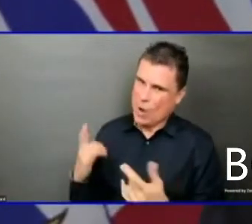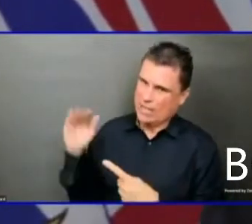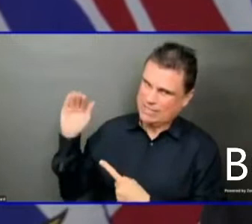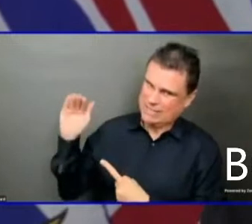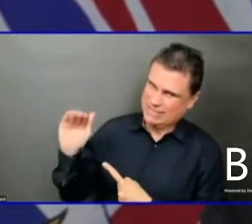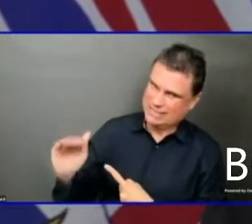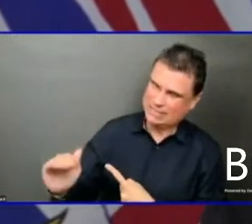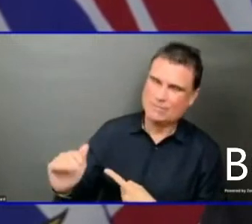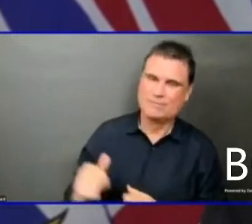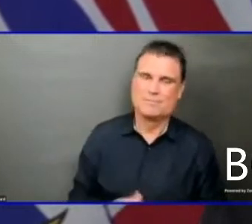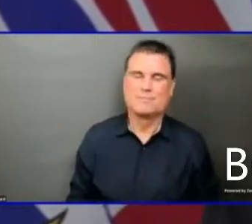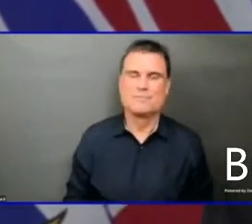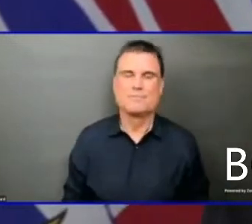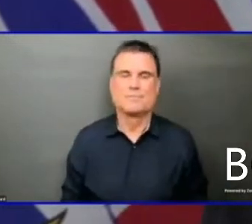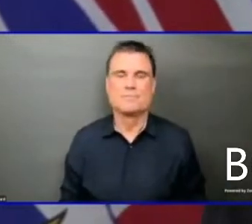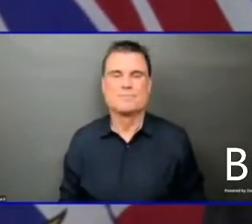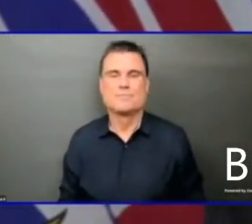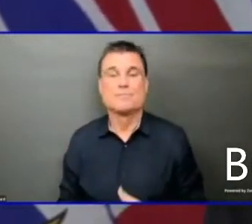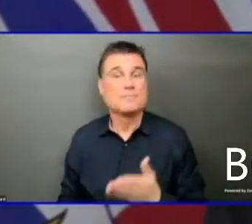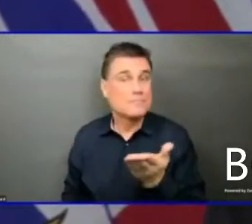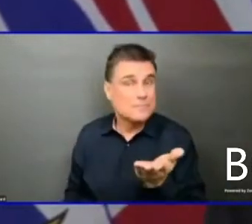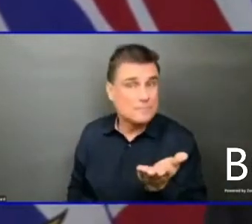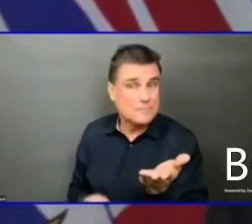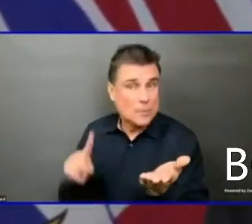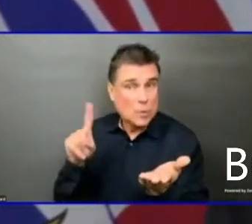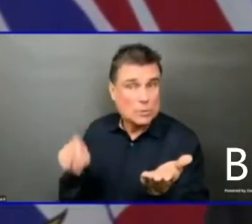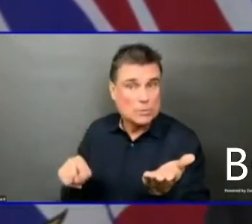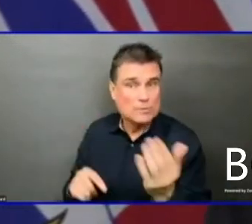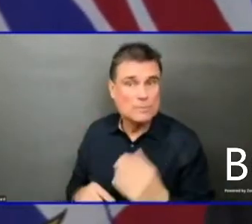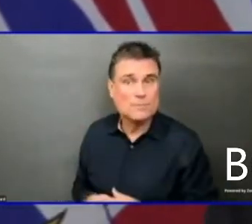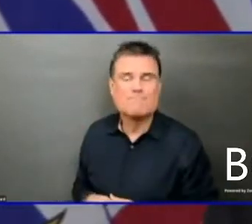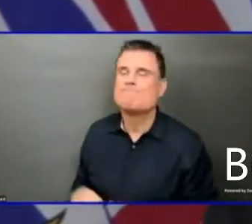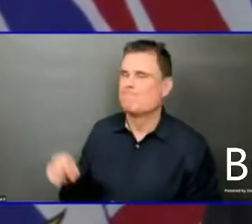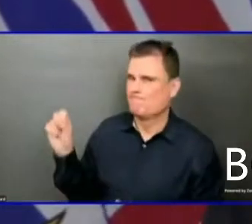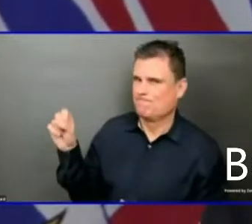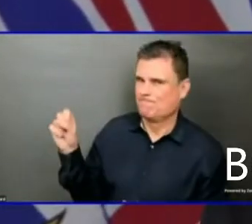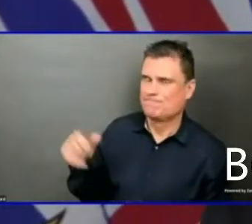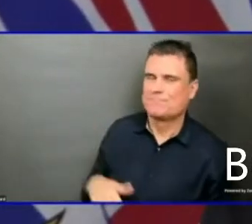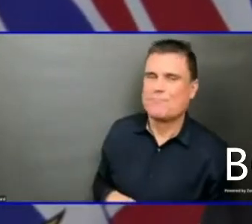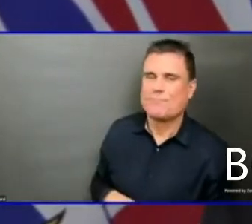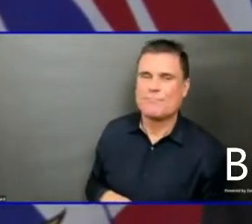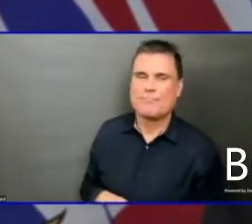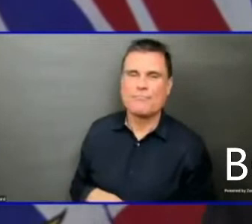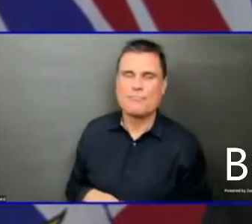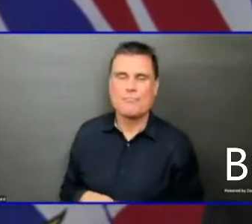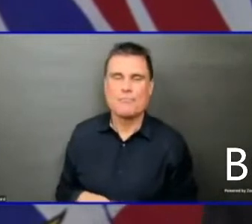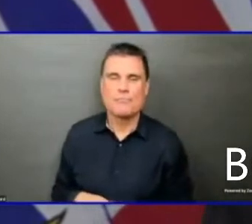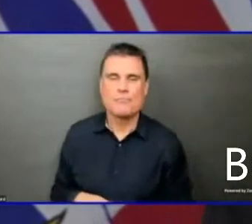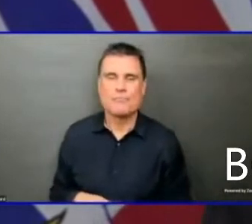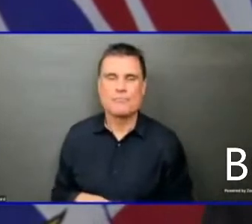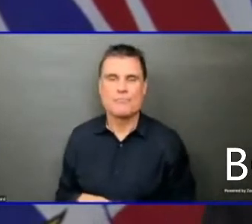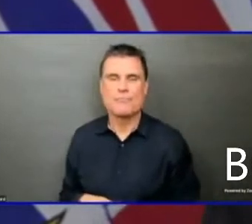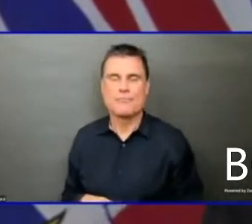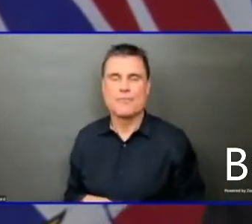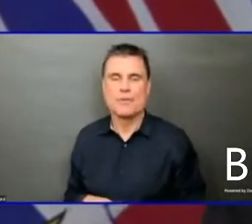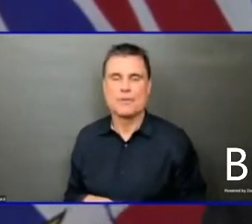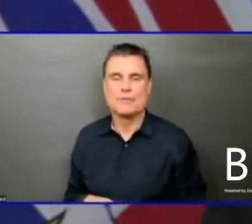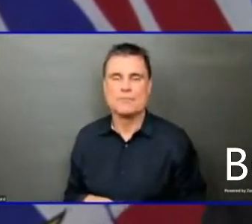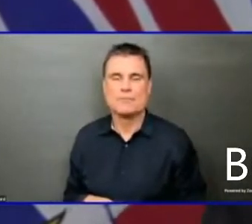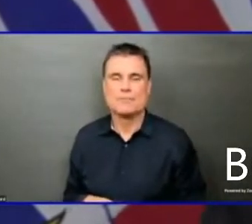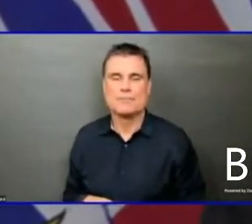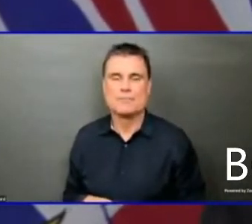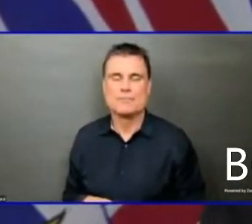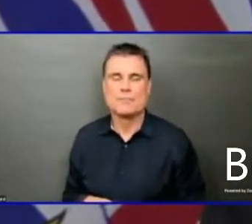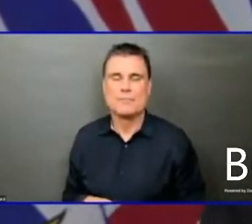这个记者说的那个你有没有给自己最后期限？就说到哪月几号我不再放松